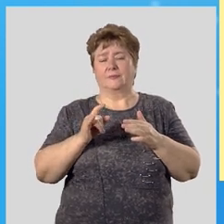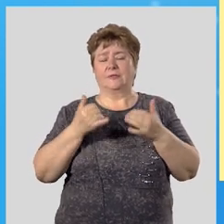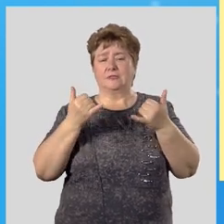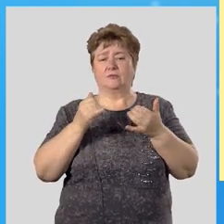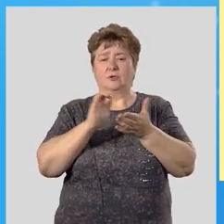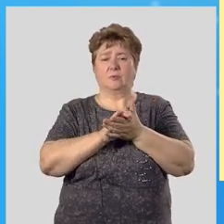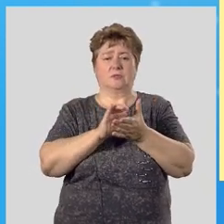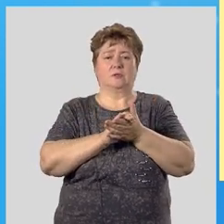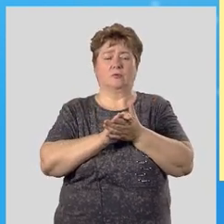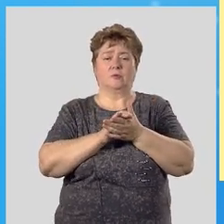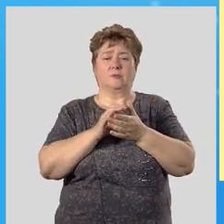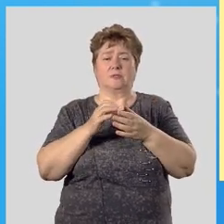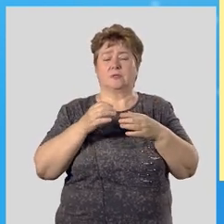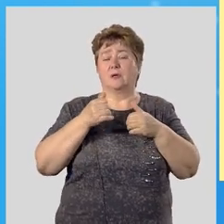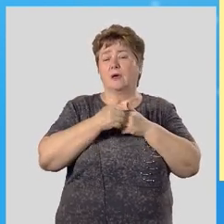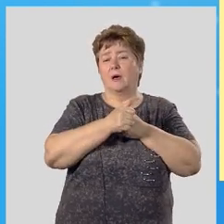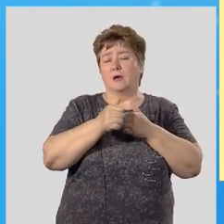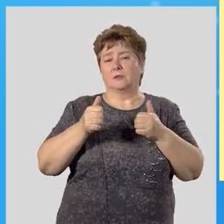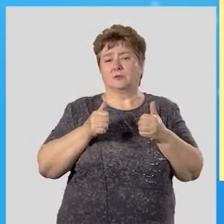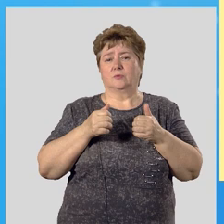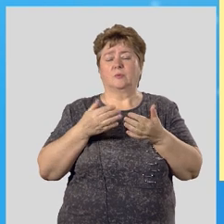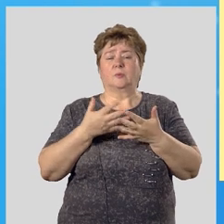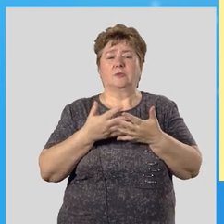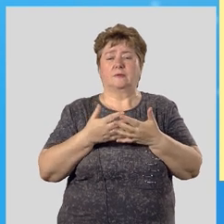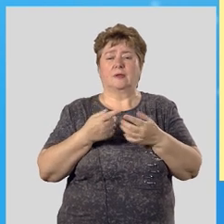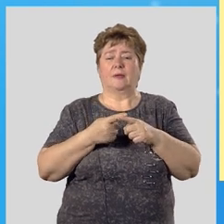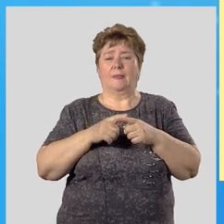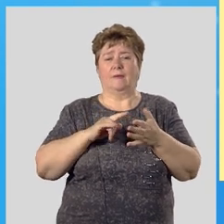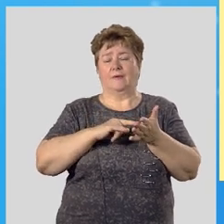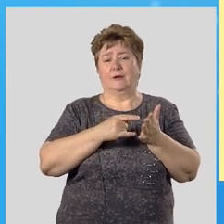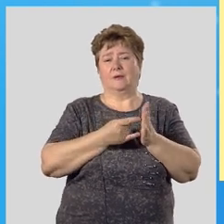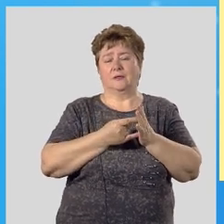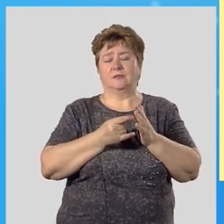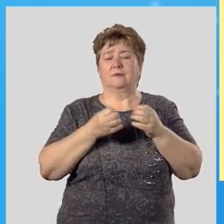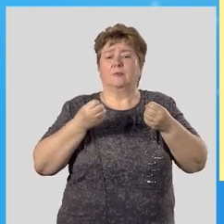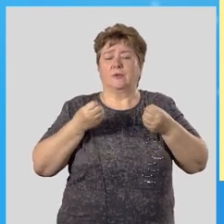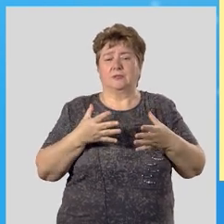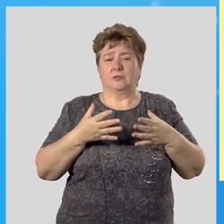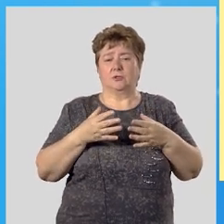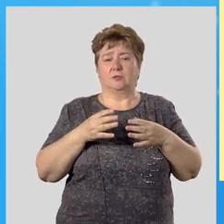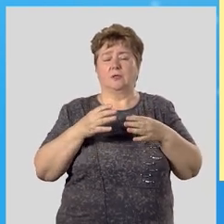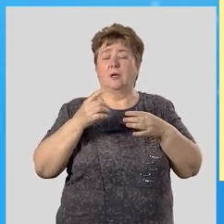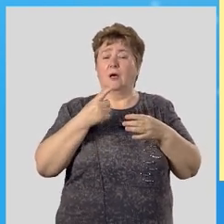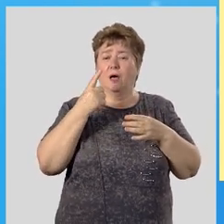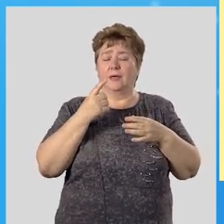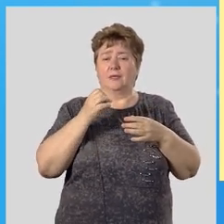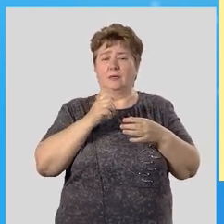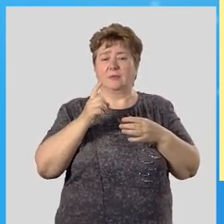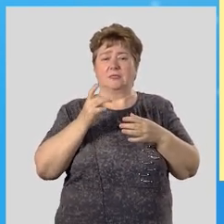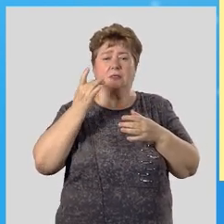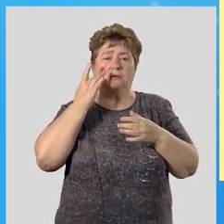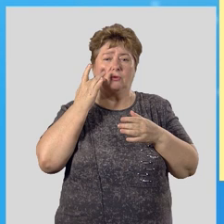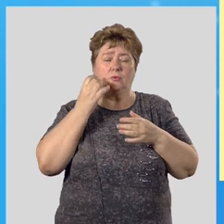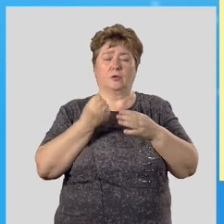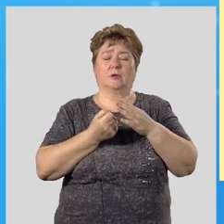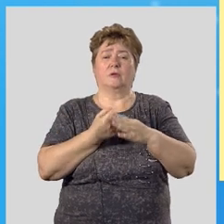Сегодня мы познакомимся с особенностями представителей этого класса простейших, одним из